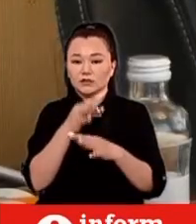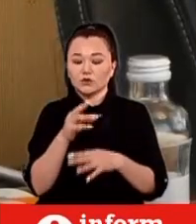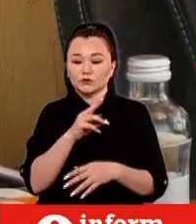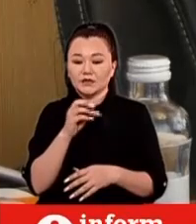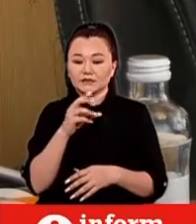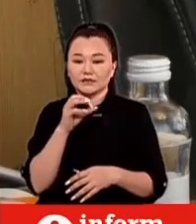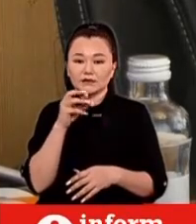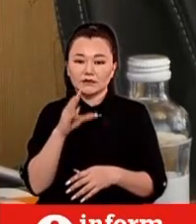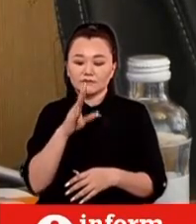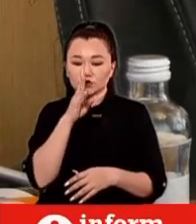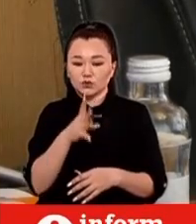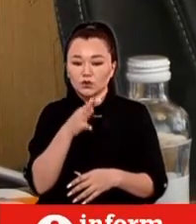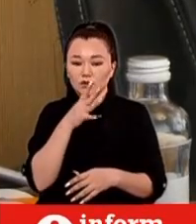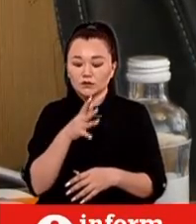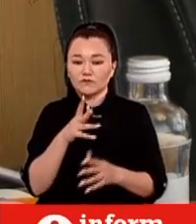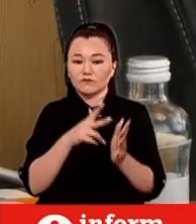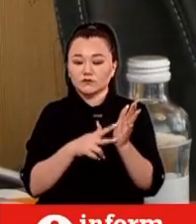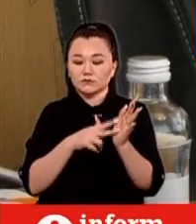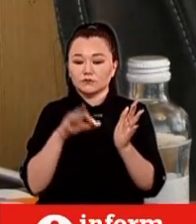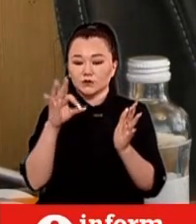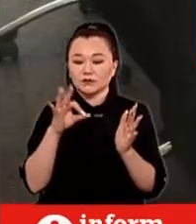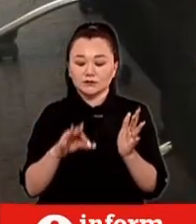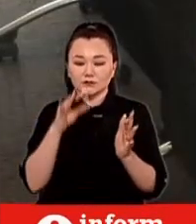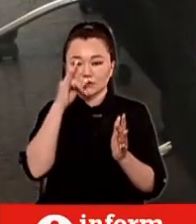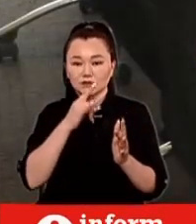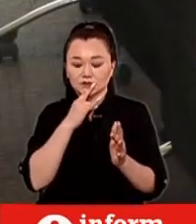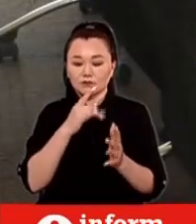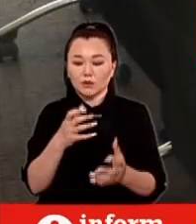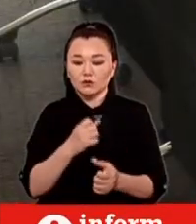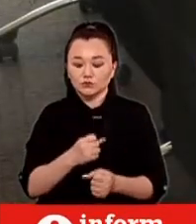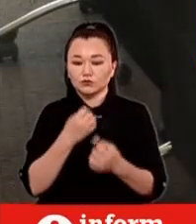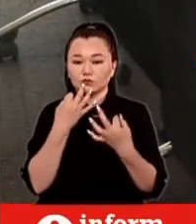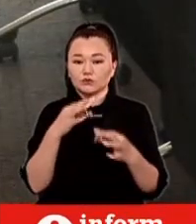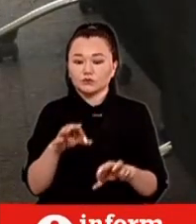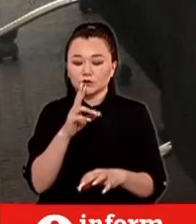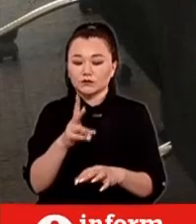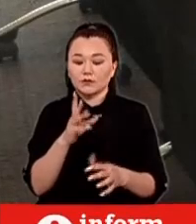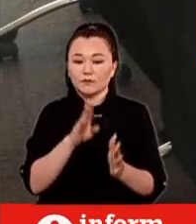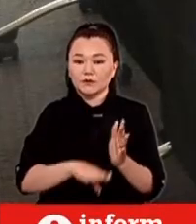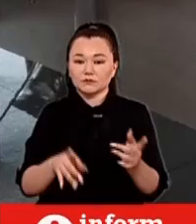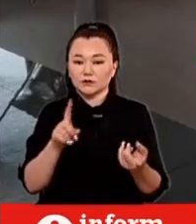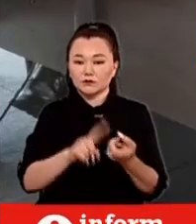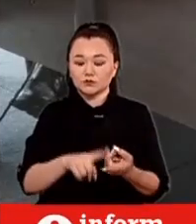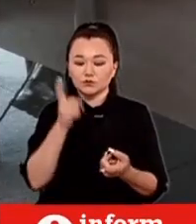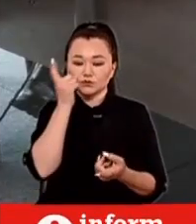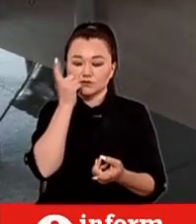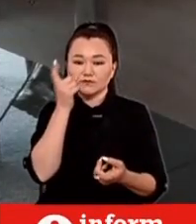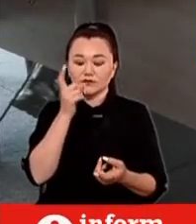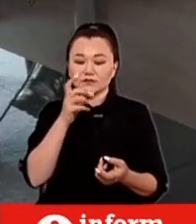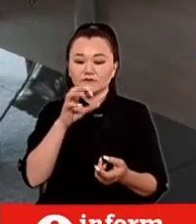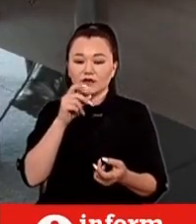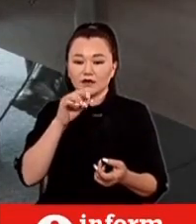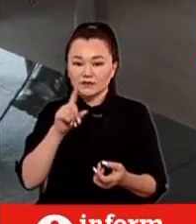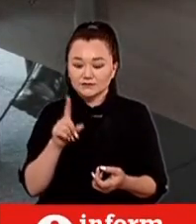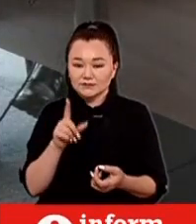Исекеев, в течение 4 лет 80% казахстанцев получат доступ к беспроводной сотовой связи 5-го поколения.